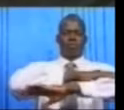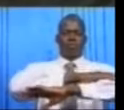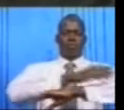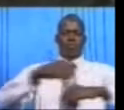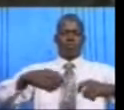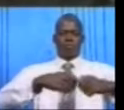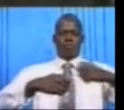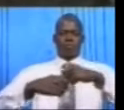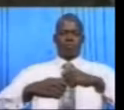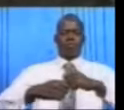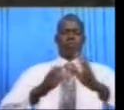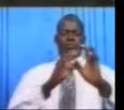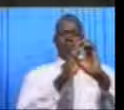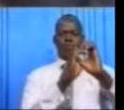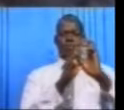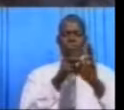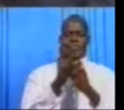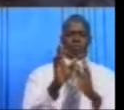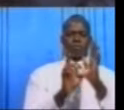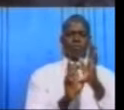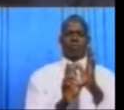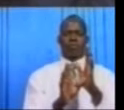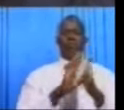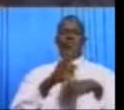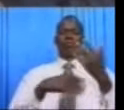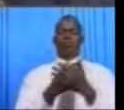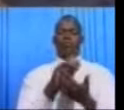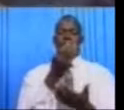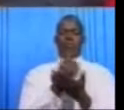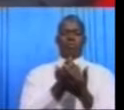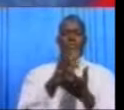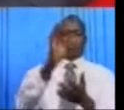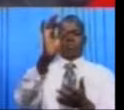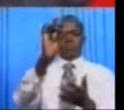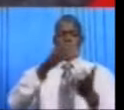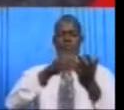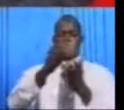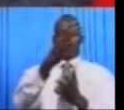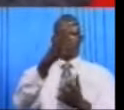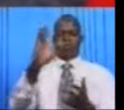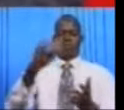montage numérique et d'une caméra professionnelle, le tout d'un montant global de 8 500